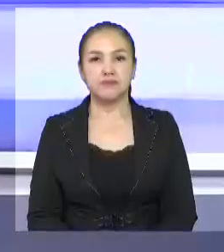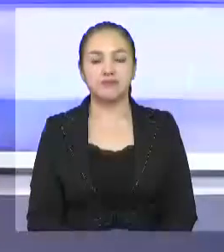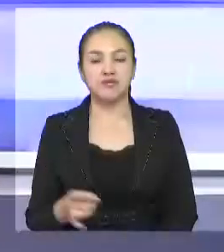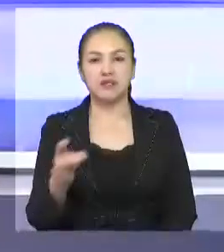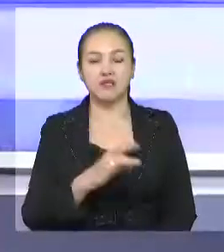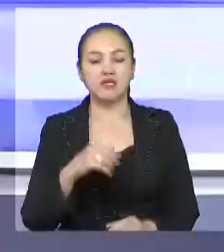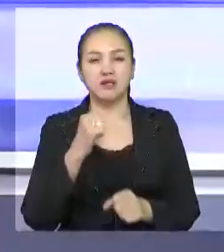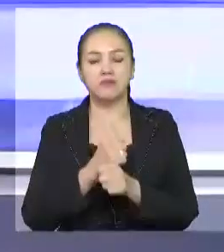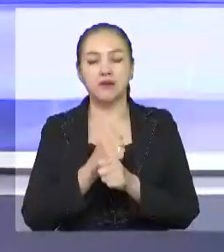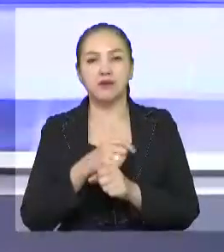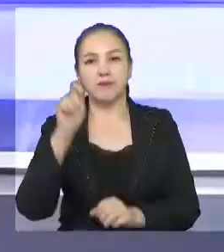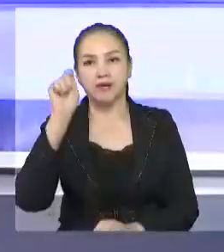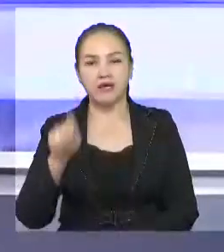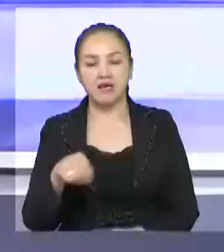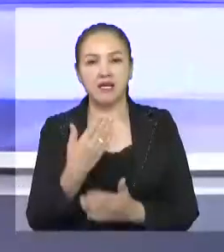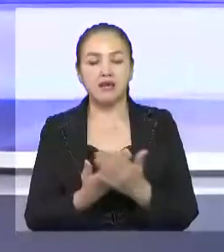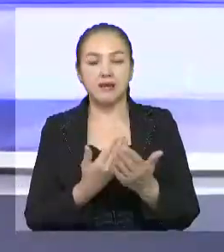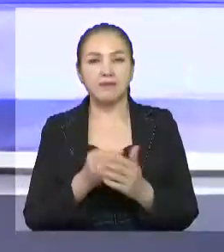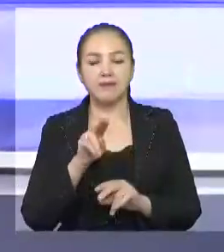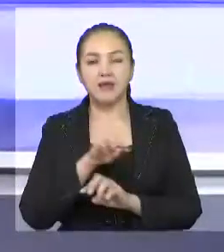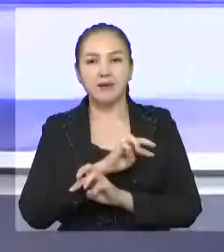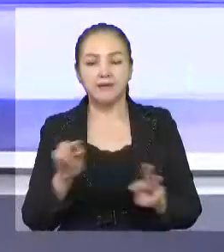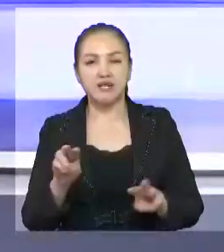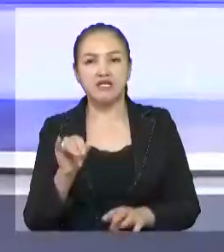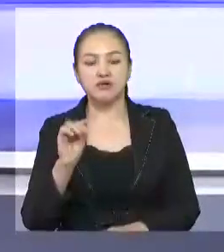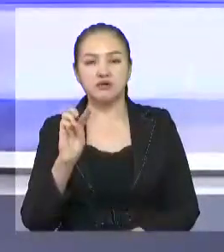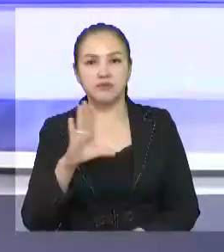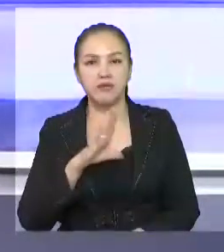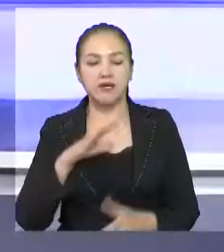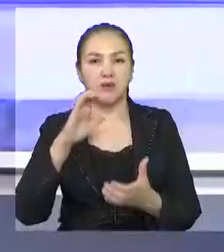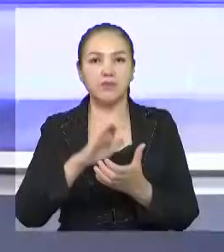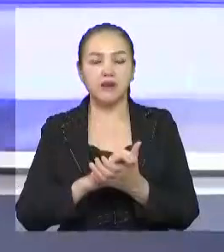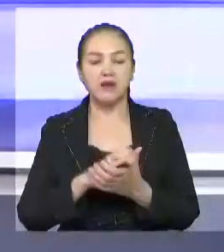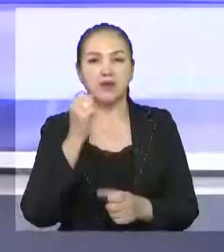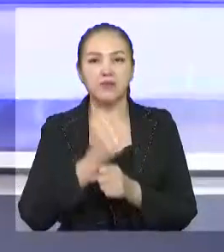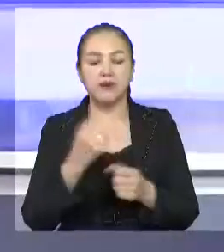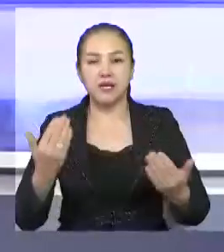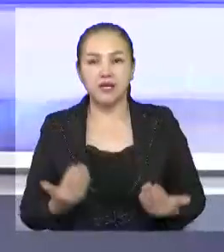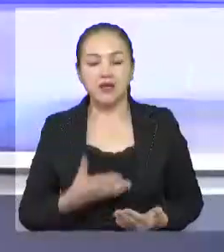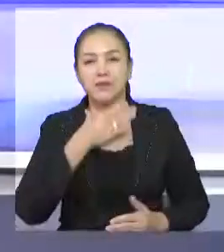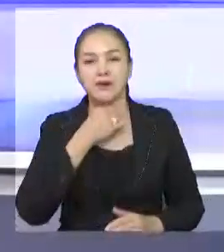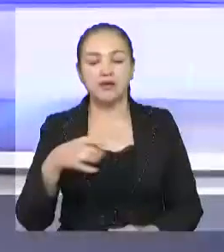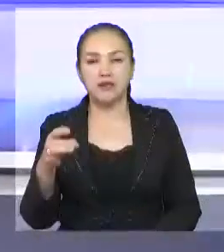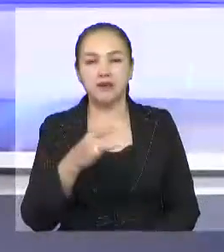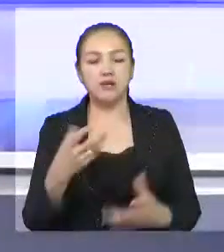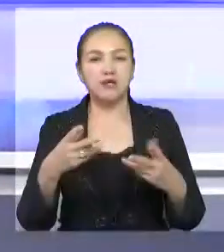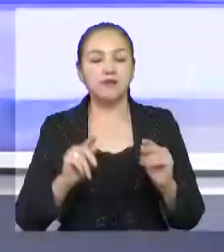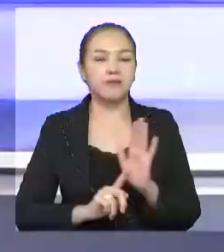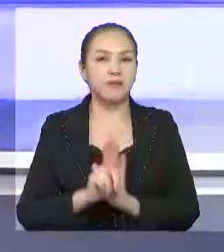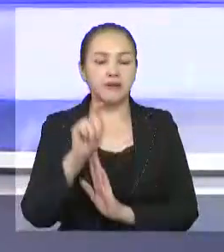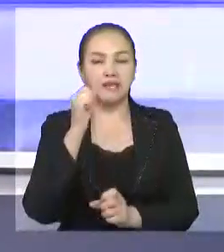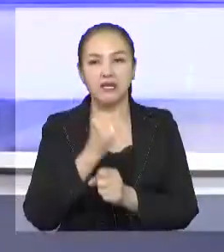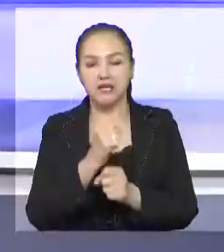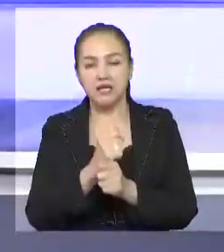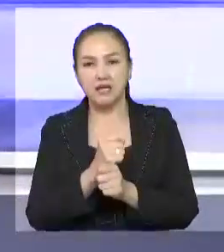В регион с рабочим визитом прибыл советник премьер-министра Ералы Тугжанов. Он ознакомился с работой жителей Мартукского района, которые начали свою